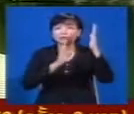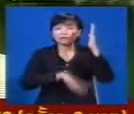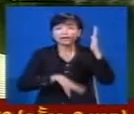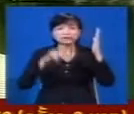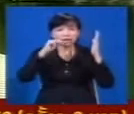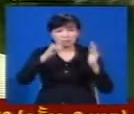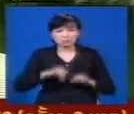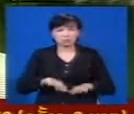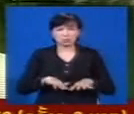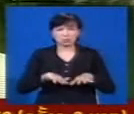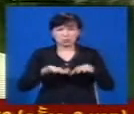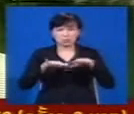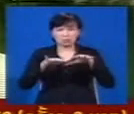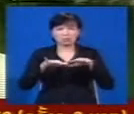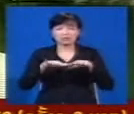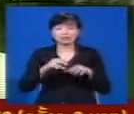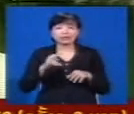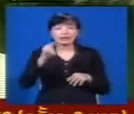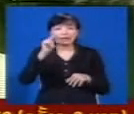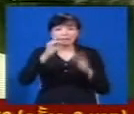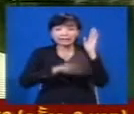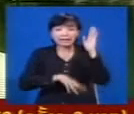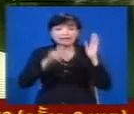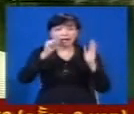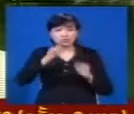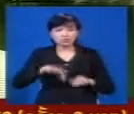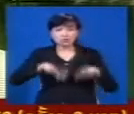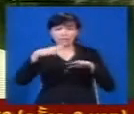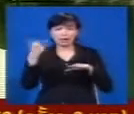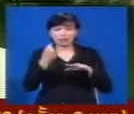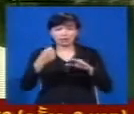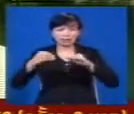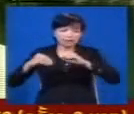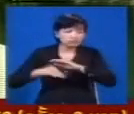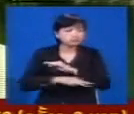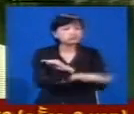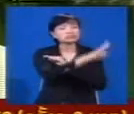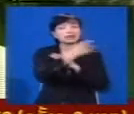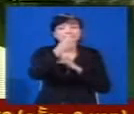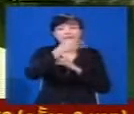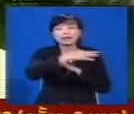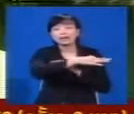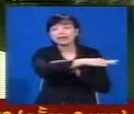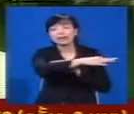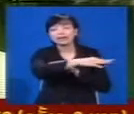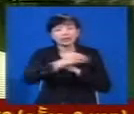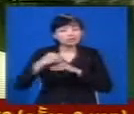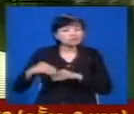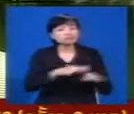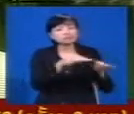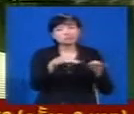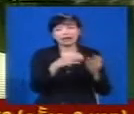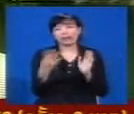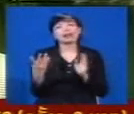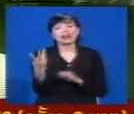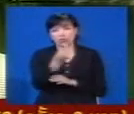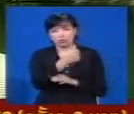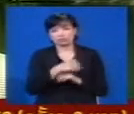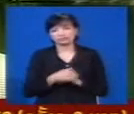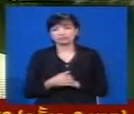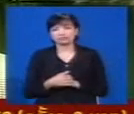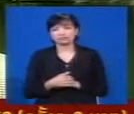นะเพราะเขาก็จะสูงก็ไหลลงทะเลได้เร็วนะฮะทางใต้เราก็จะไปดูว่าถนนไหนมันไปกันไม่ให้น้ําไหลออกยังไงนะฮะ